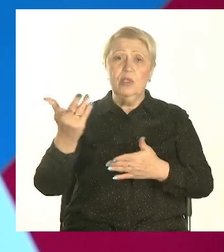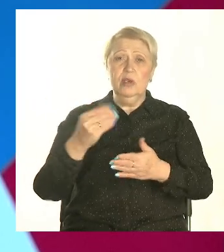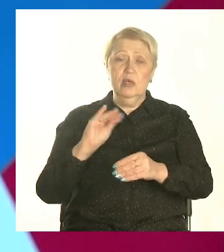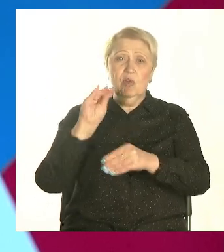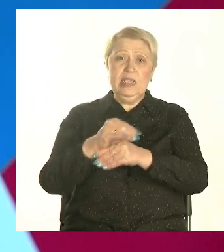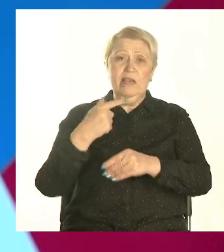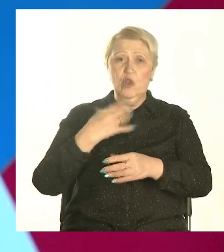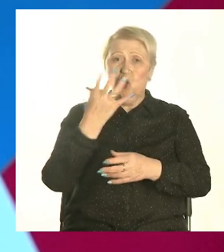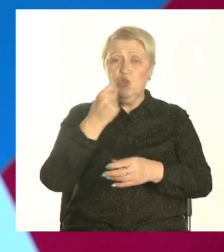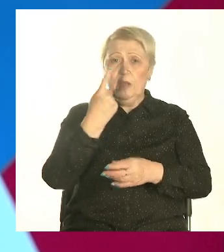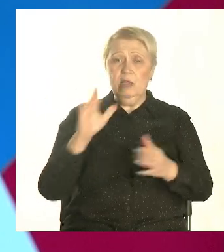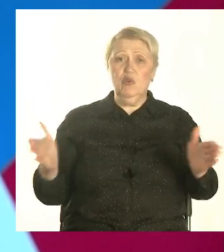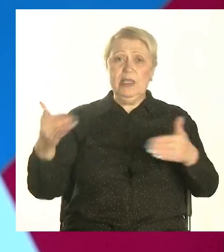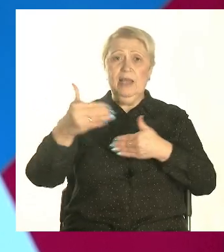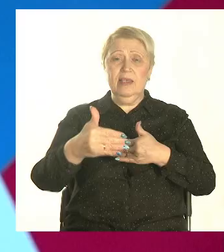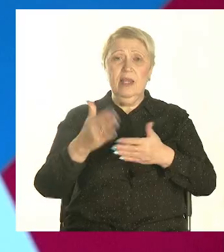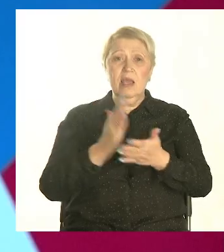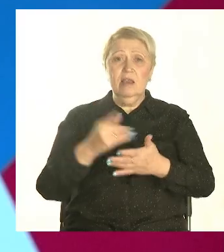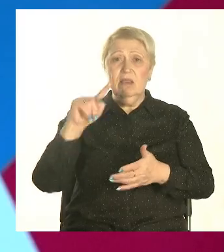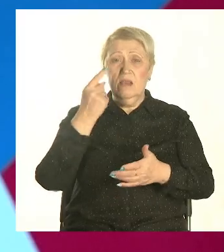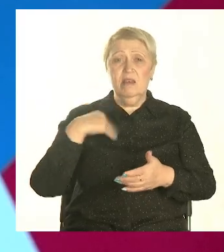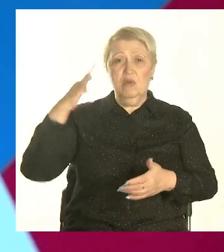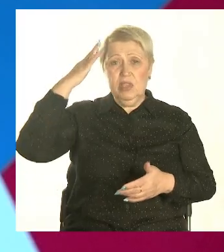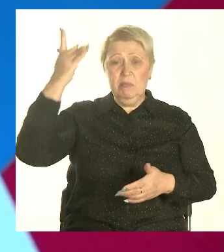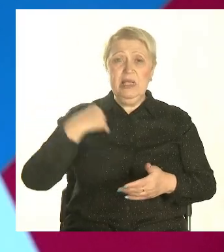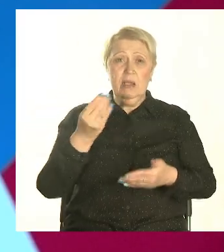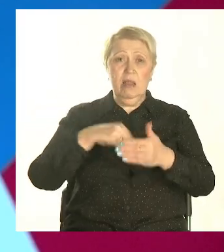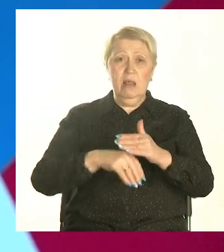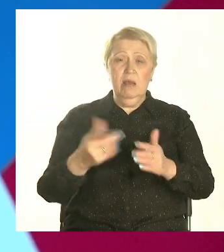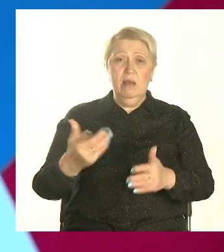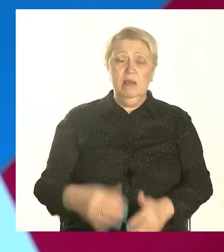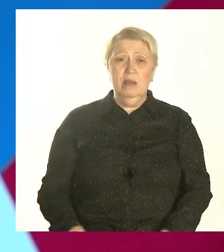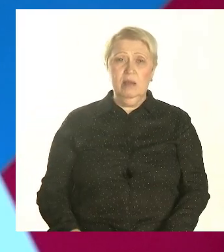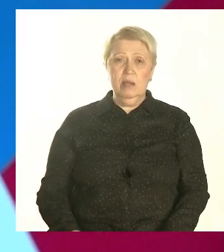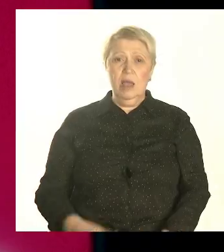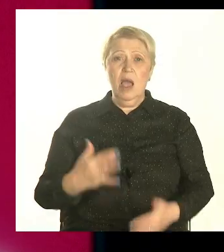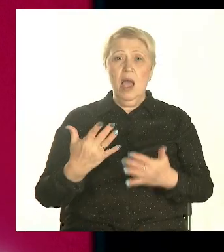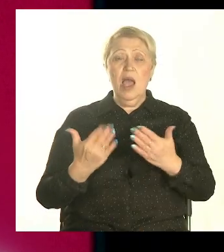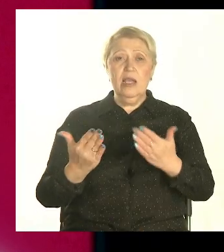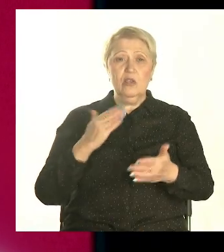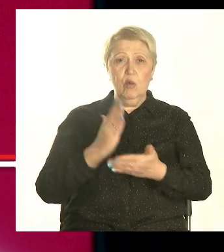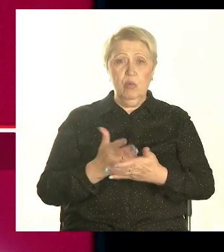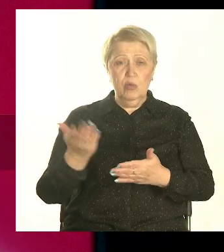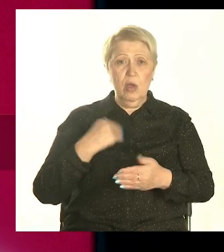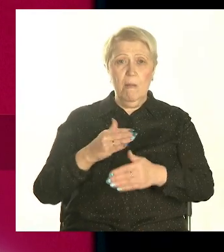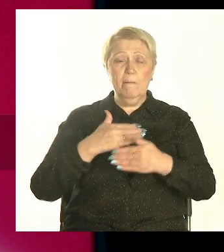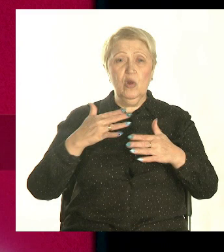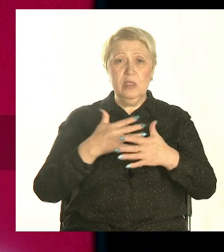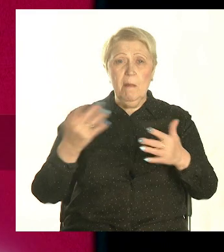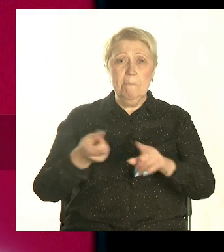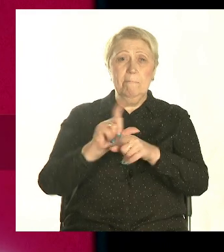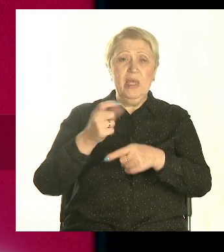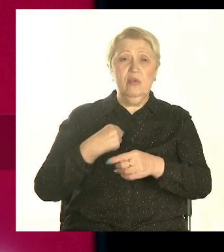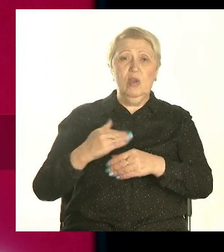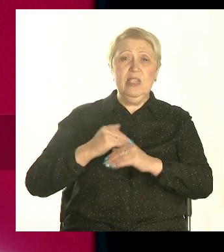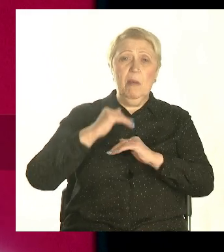знаю, может быть, конечно, имеет это смысл. Но, мне кажется, мало кто будет этим заморачиваться. Ну, если будет перенаполнение контейнерной площадки, естественно, мы прорабатываем